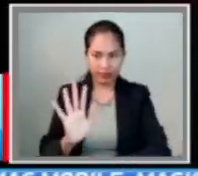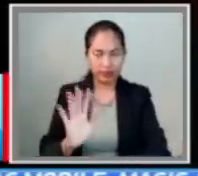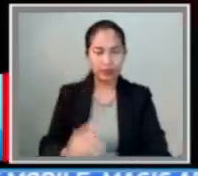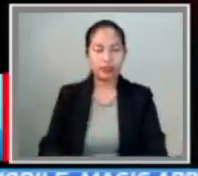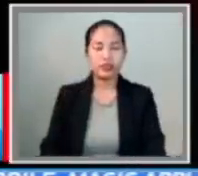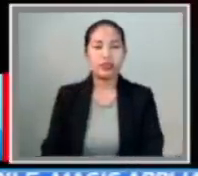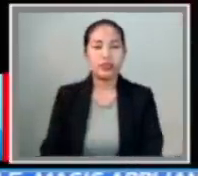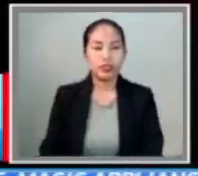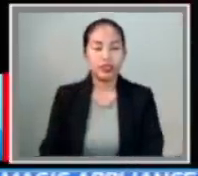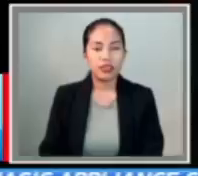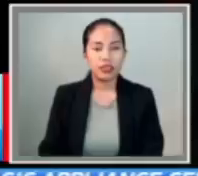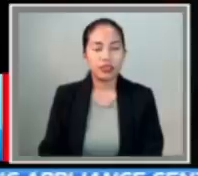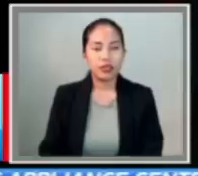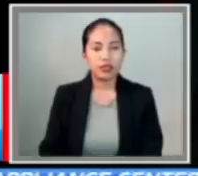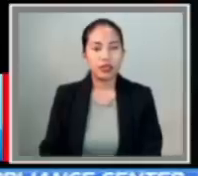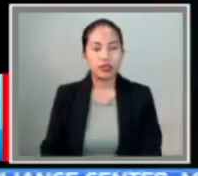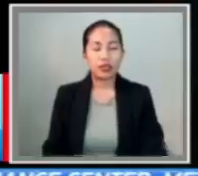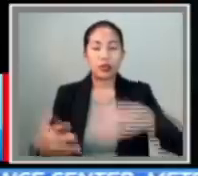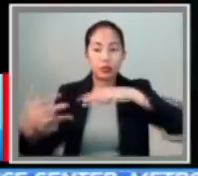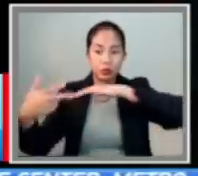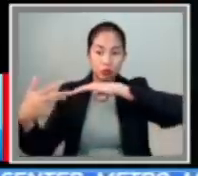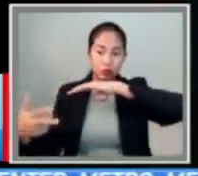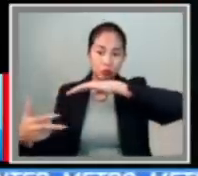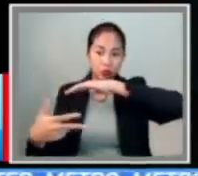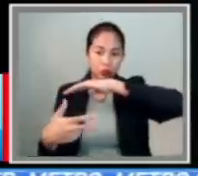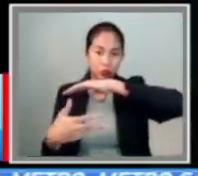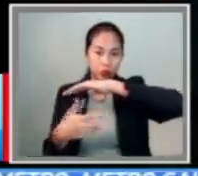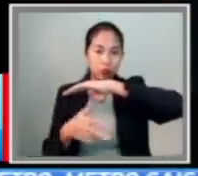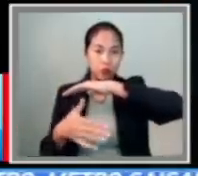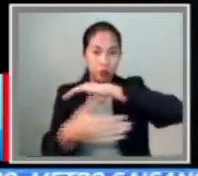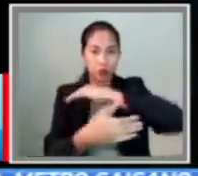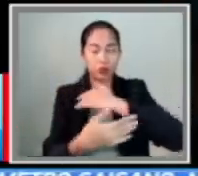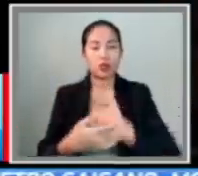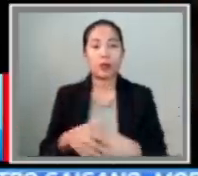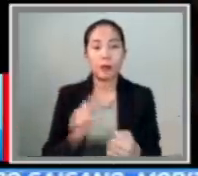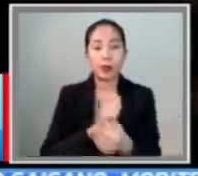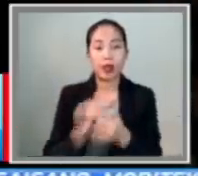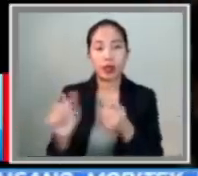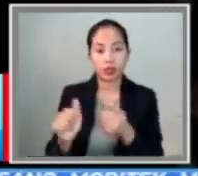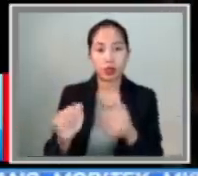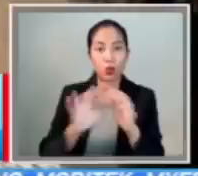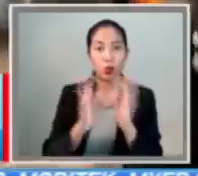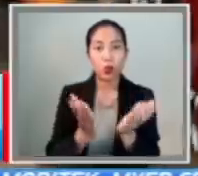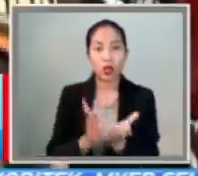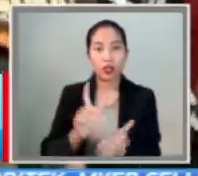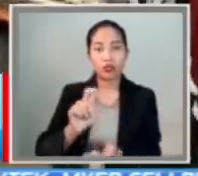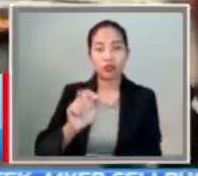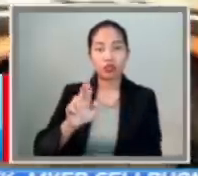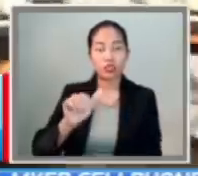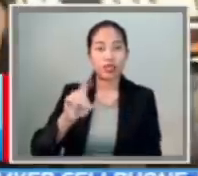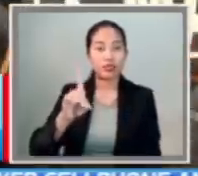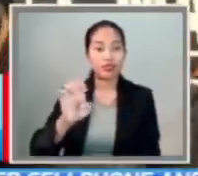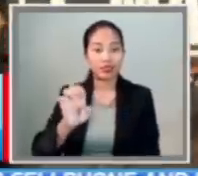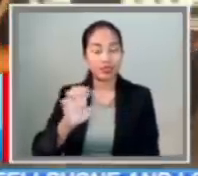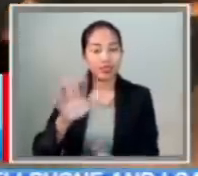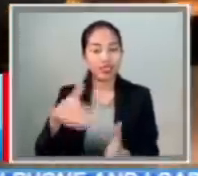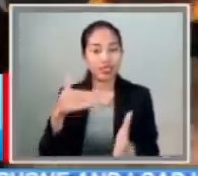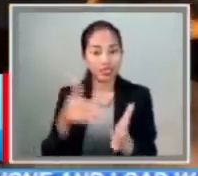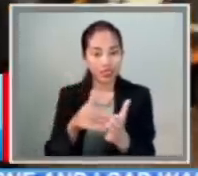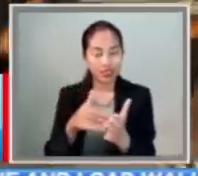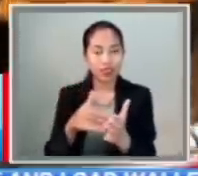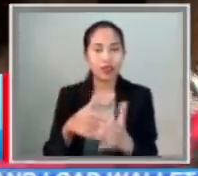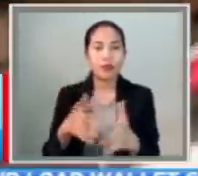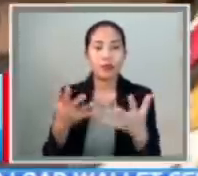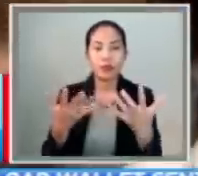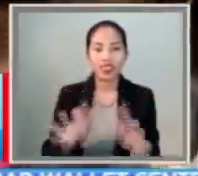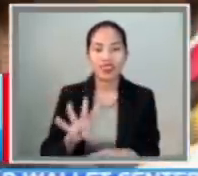then mag-u-turn sila dito sa mitapat ng World Trade Center, tapos hindi, papasok ulit sila rin sa Rojas Boulevard. Matapos ang halos 4 oras,